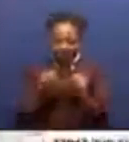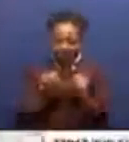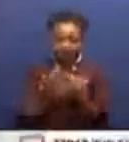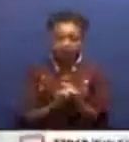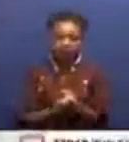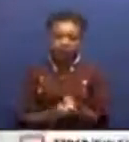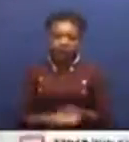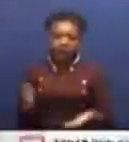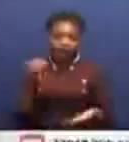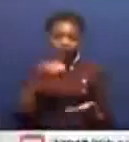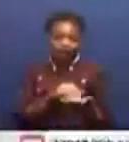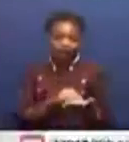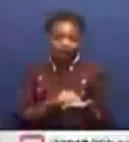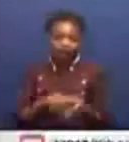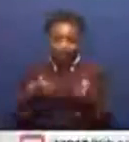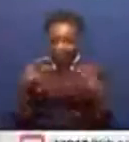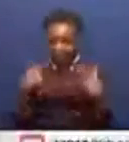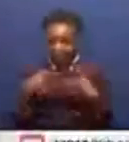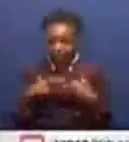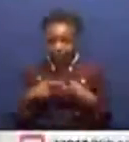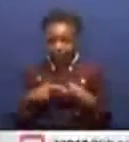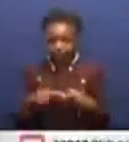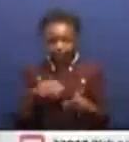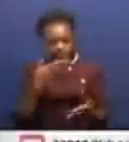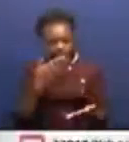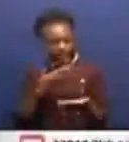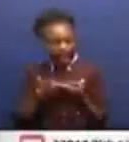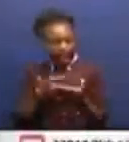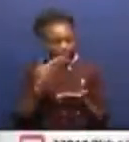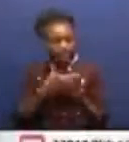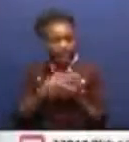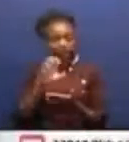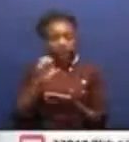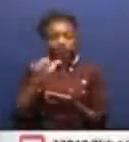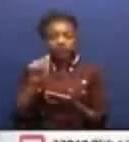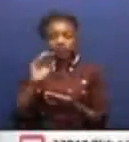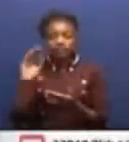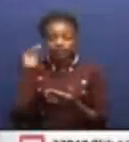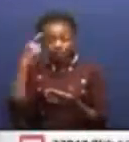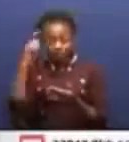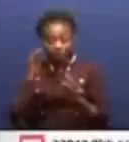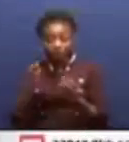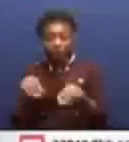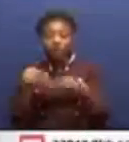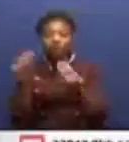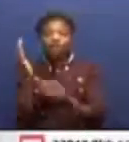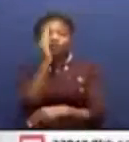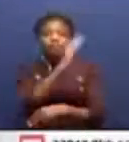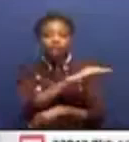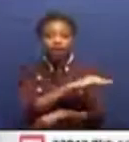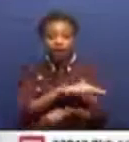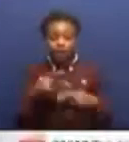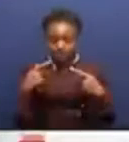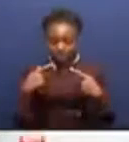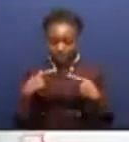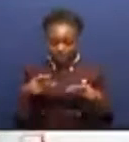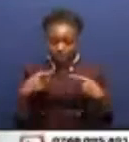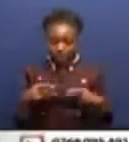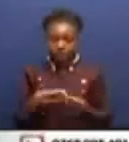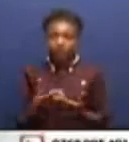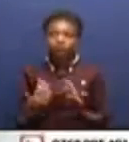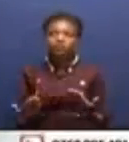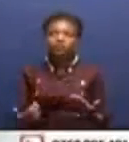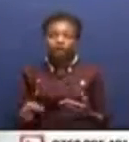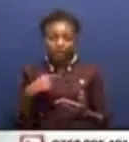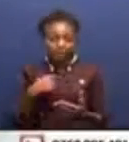Aidha, baadhi ya wakazi wamepongeza hatua ya EACC ya kurejesha mali ya umma. Sana ninashukuru Mungu kwa ajili ya